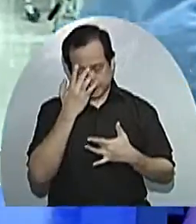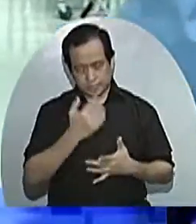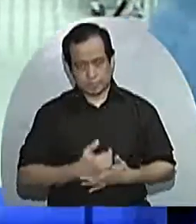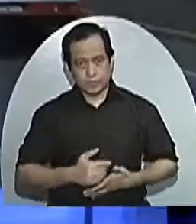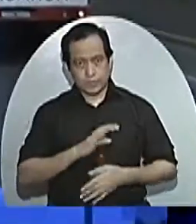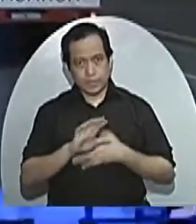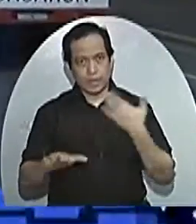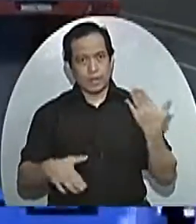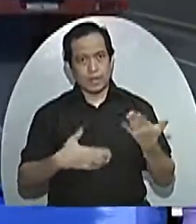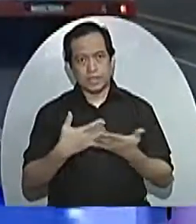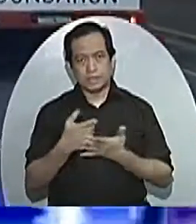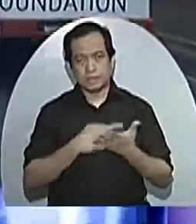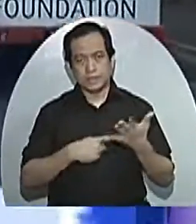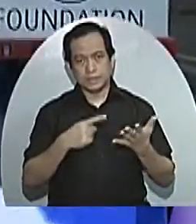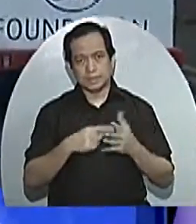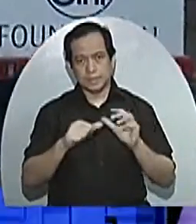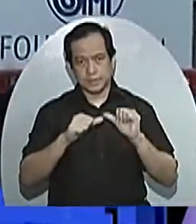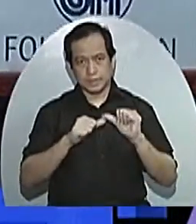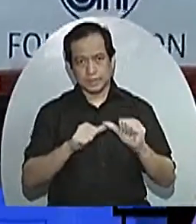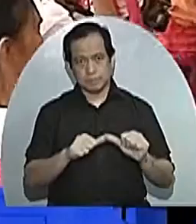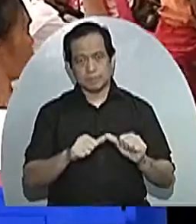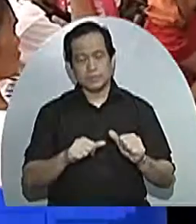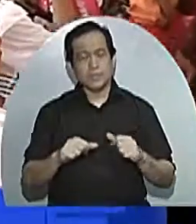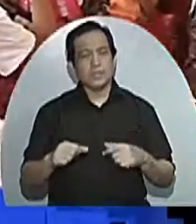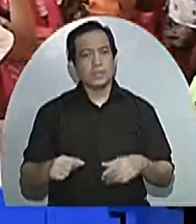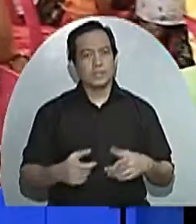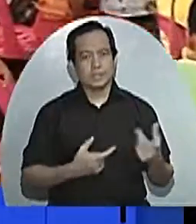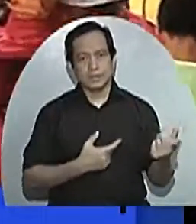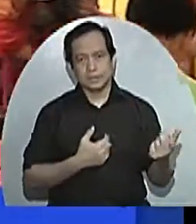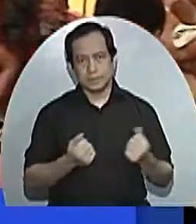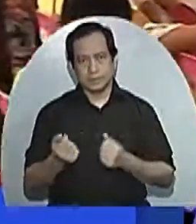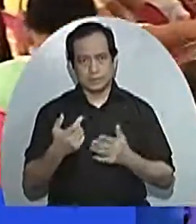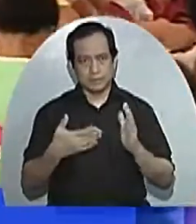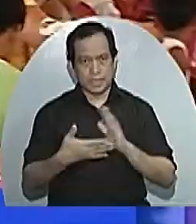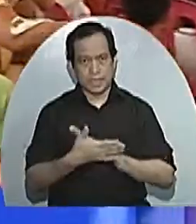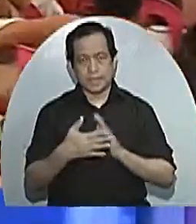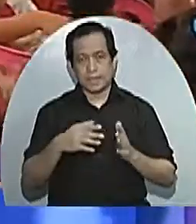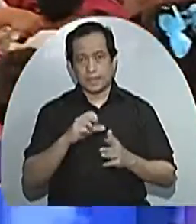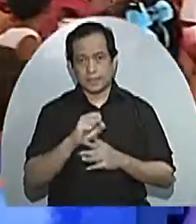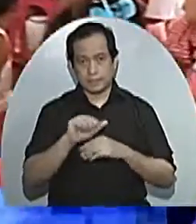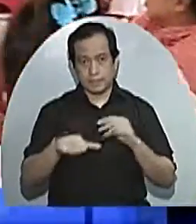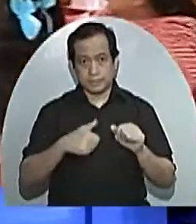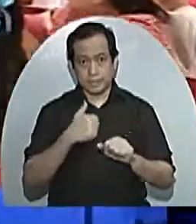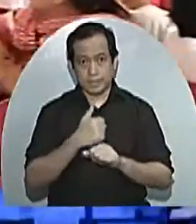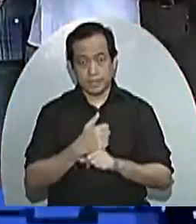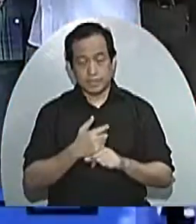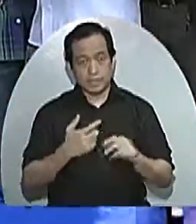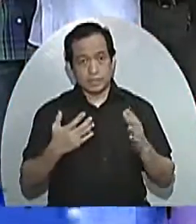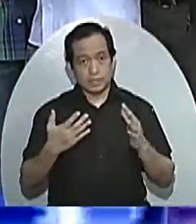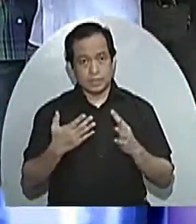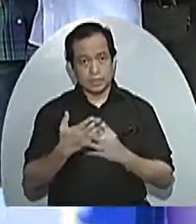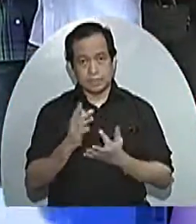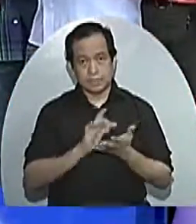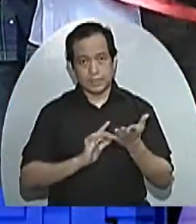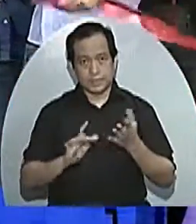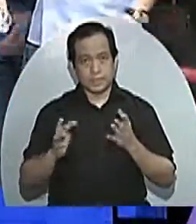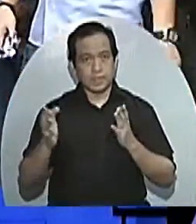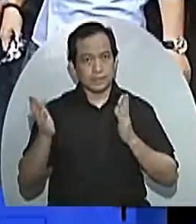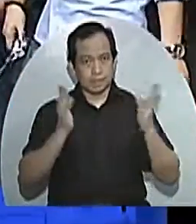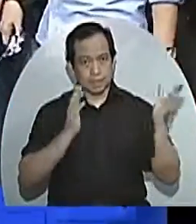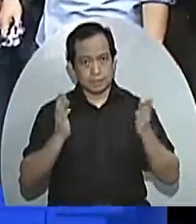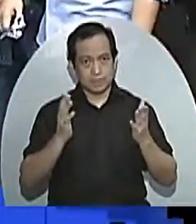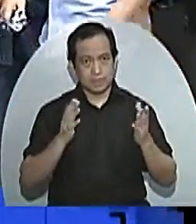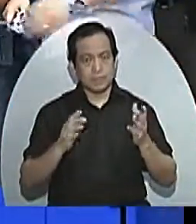karamdaman. Ang lahat ng ito ay patuloy na gagawin ng SM Foundation sa ngalan ng